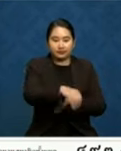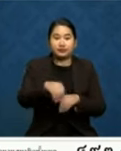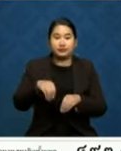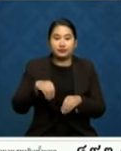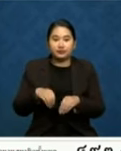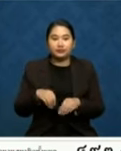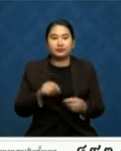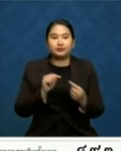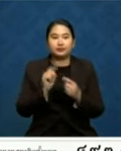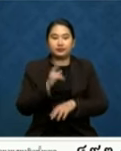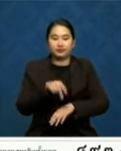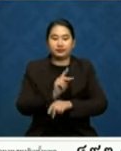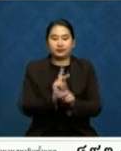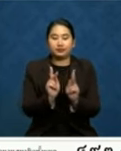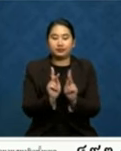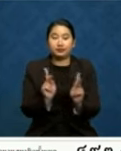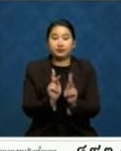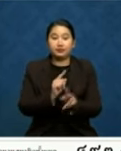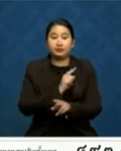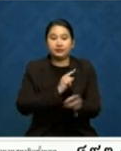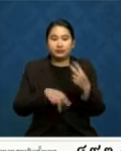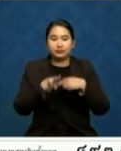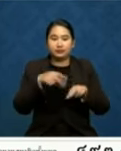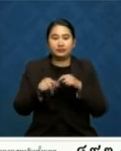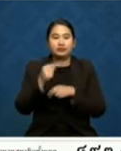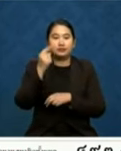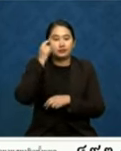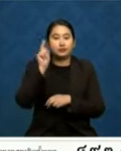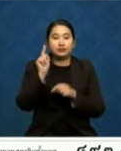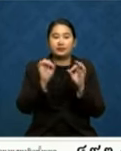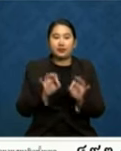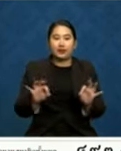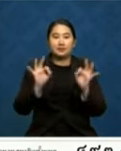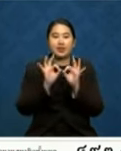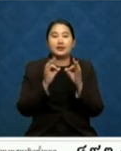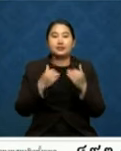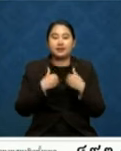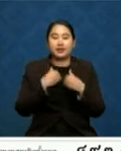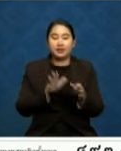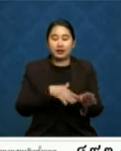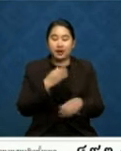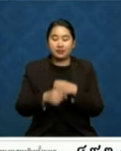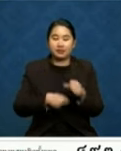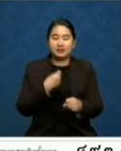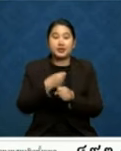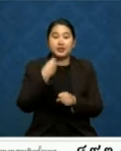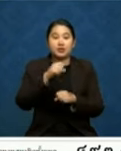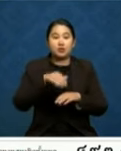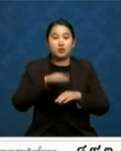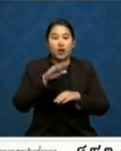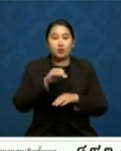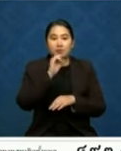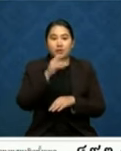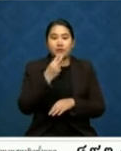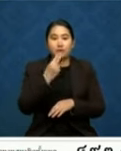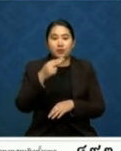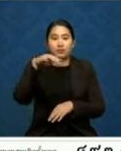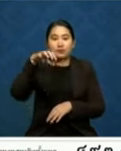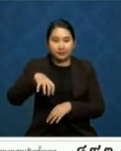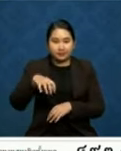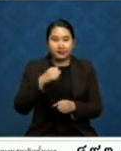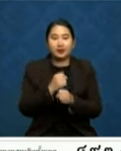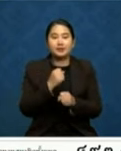ของท่านประธานกรรมาธิการที่มองว่าเรื่องนี้ก็เป็นเรื่องสำคัญหลายสิบปีมาแล้วค่ะบอกว่าการยาสูบอาจจะต้องมีผล